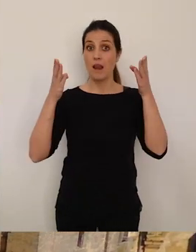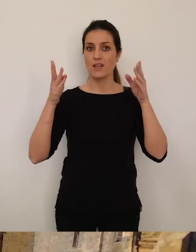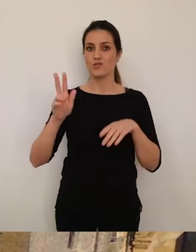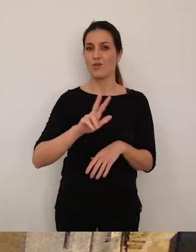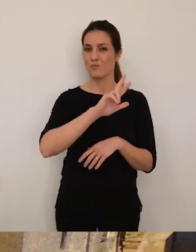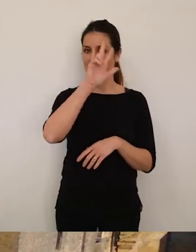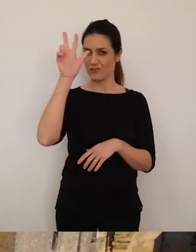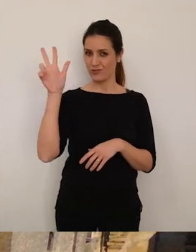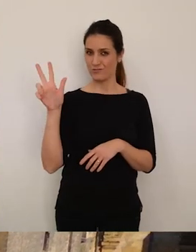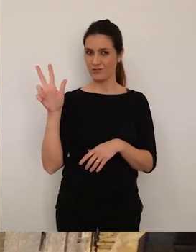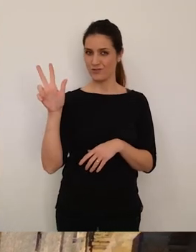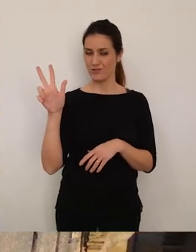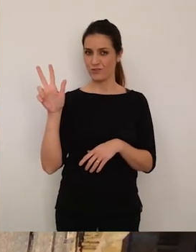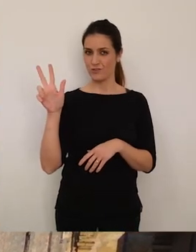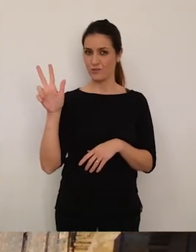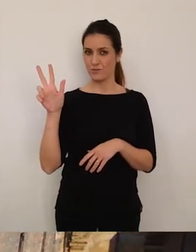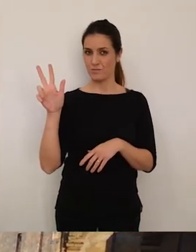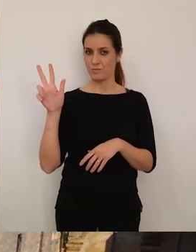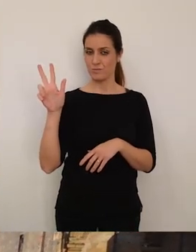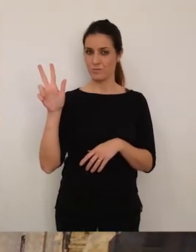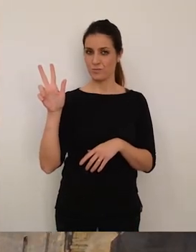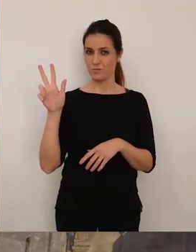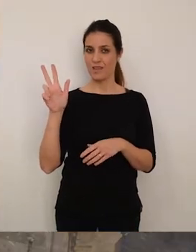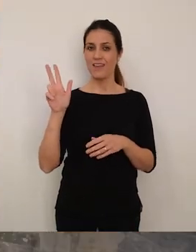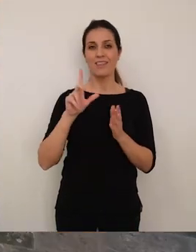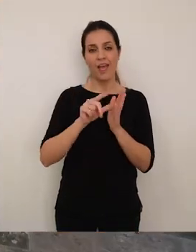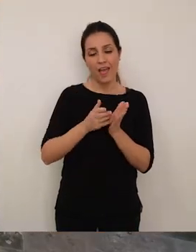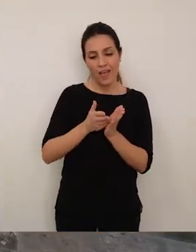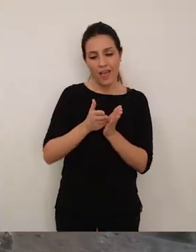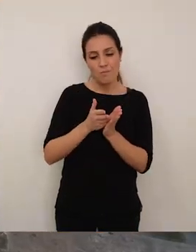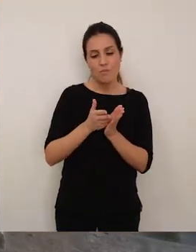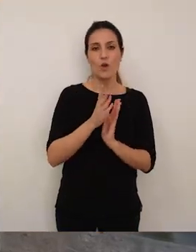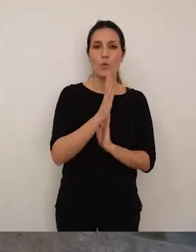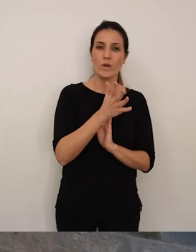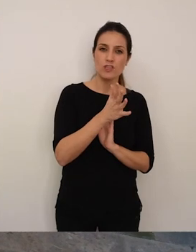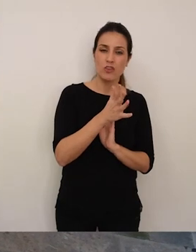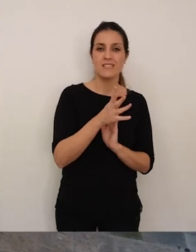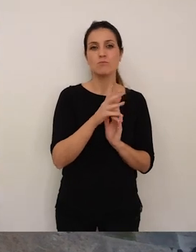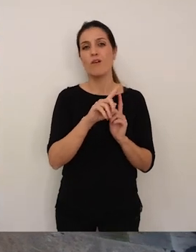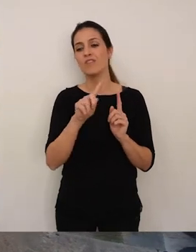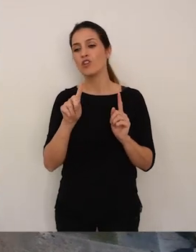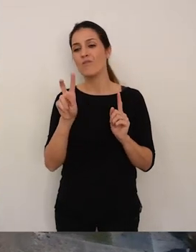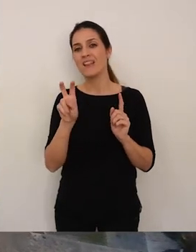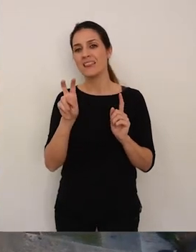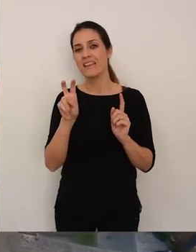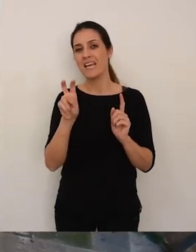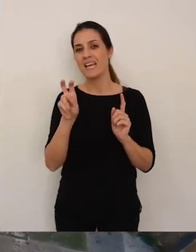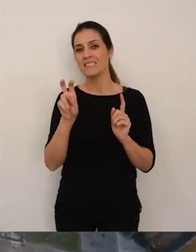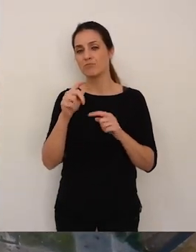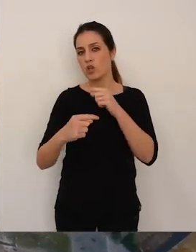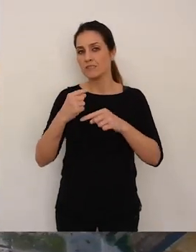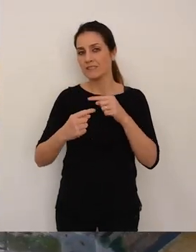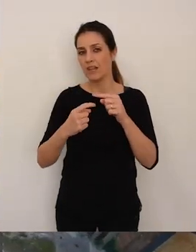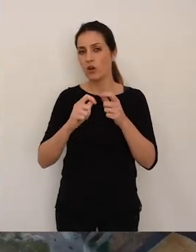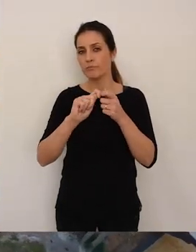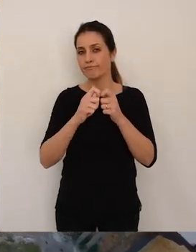Il palazzo principesco è frutto di differenti modifiche e accorpamenti avvenuti tra il XV e il XX secolo.